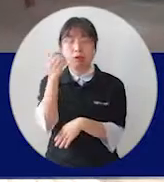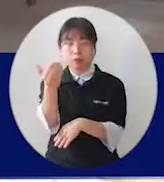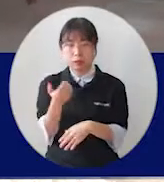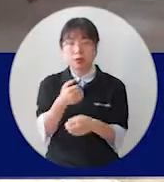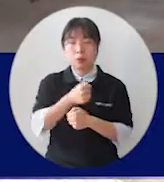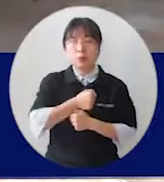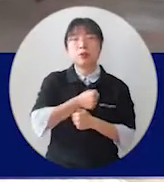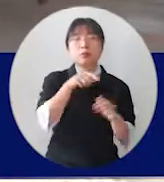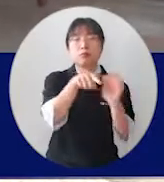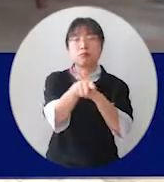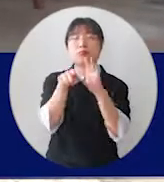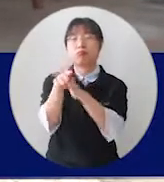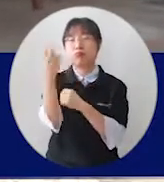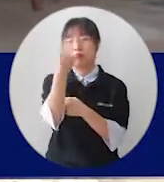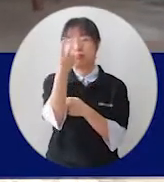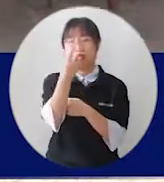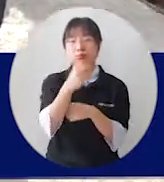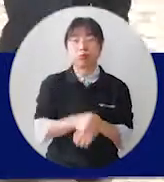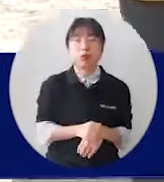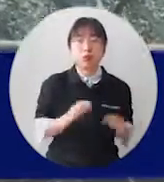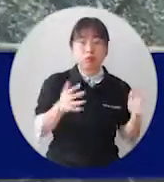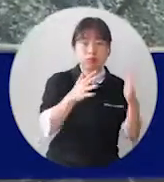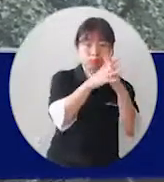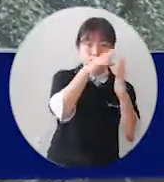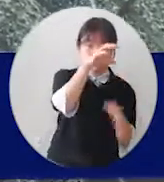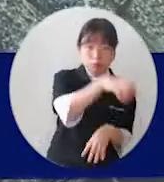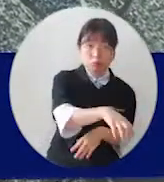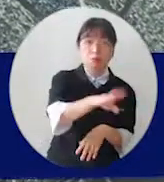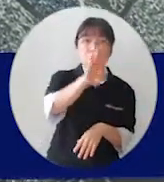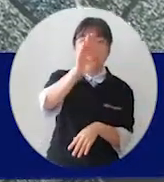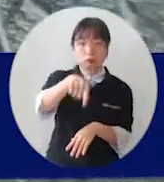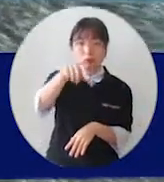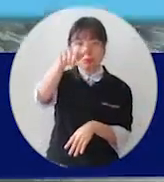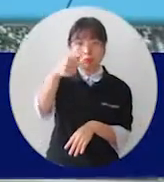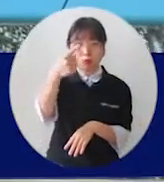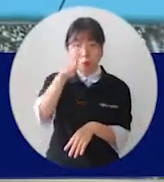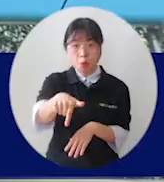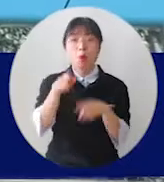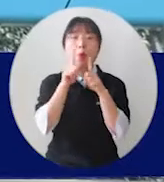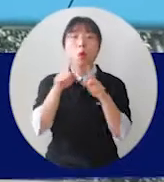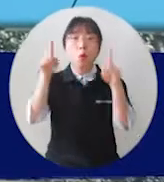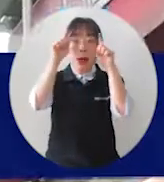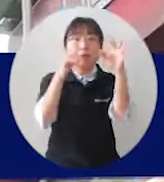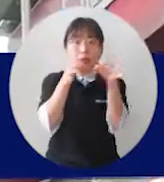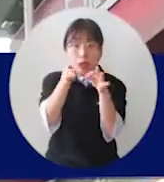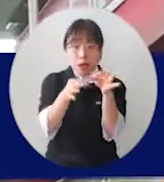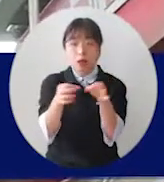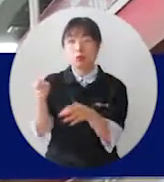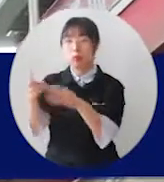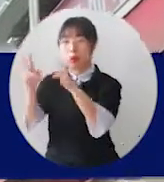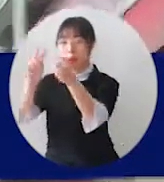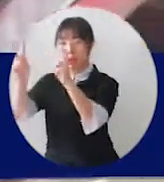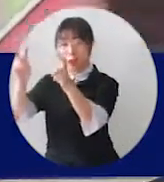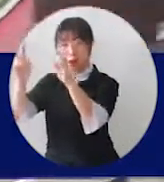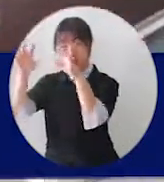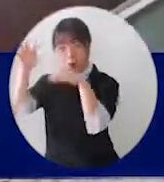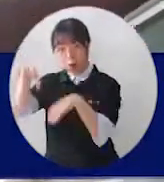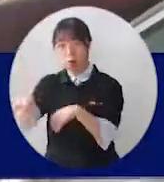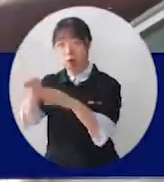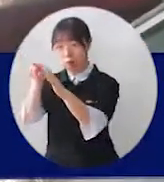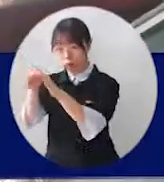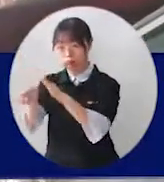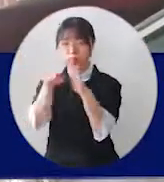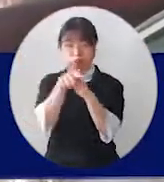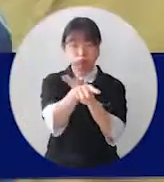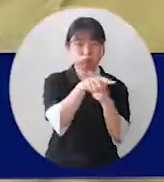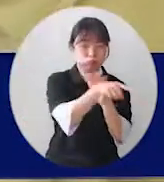루미츠 아파트 공사 현장과 부곡 도깨비 시장, 의왕 산업단지 공사 현장을 차례로 찾아